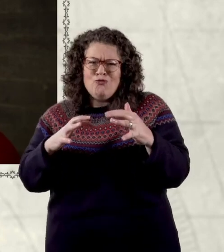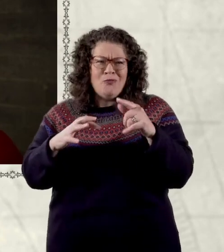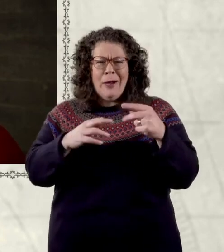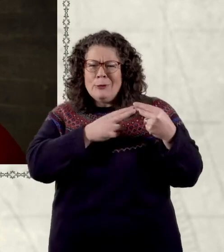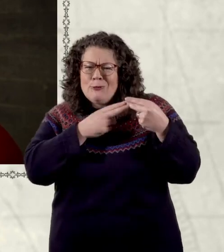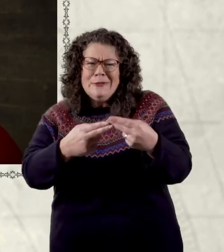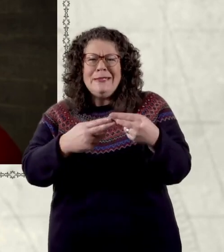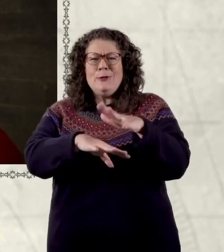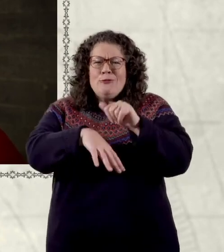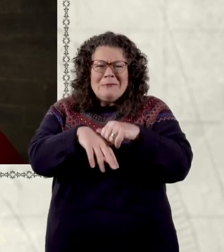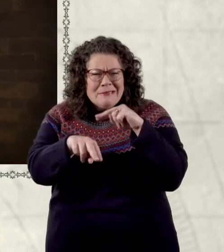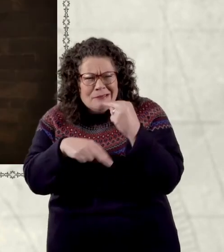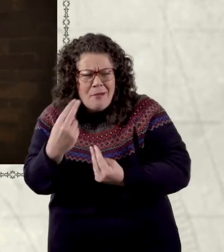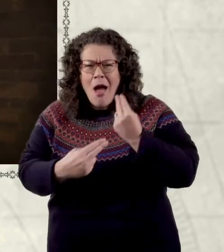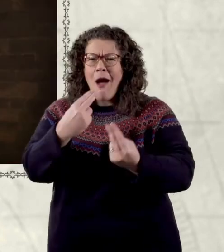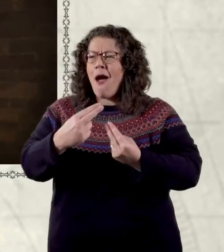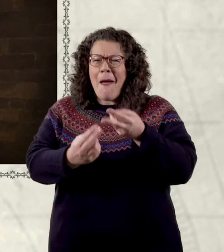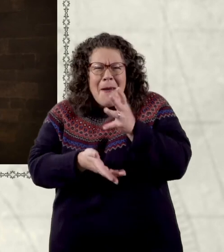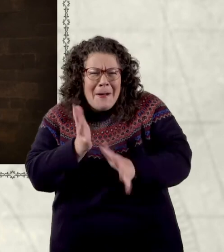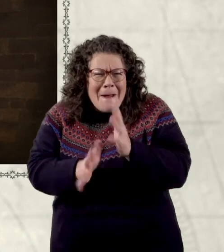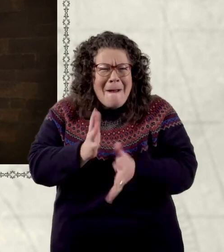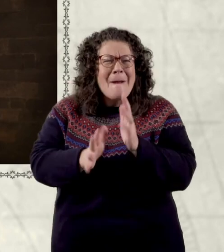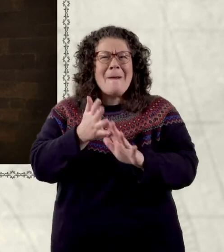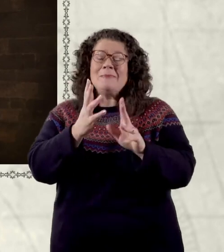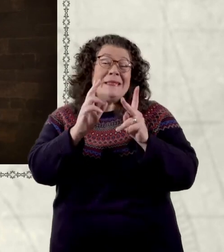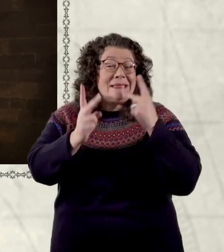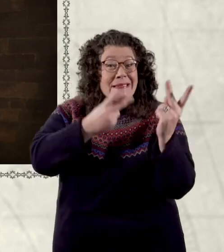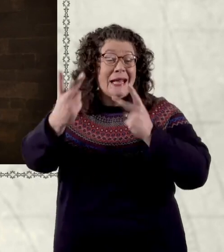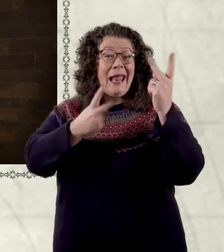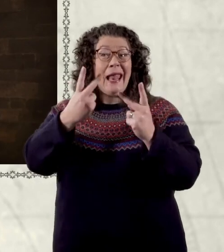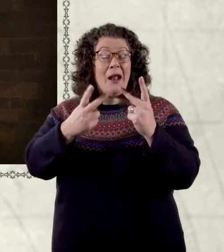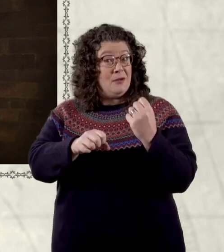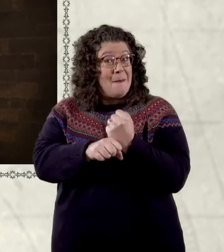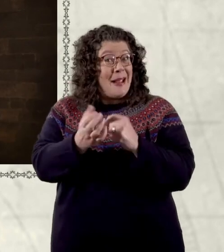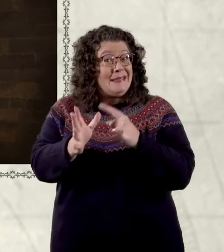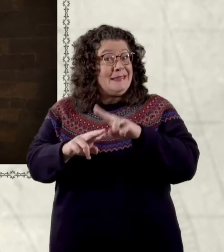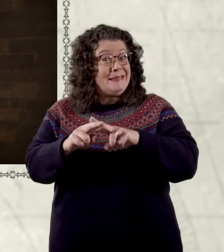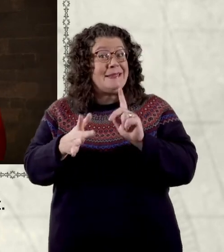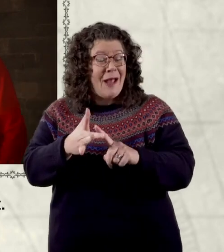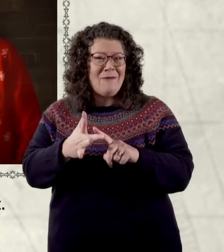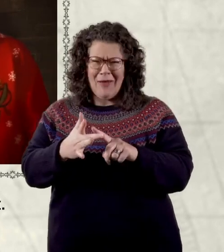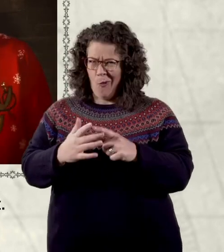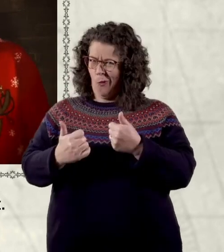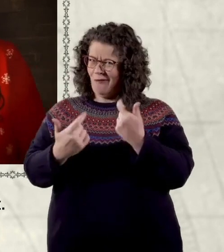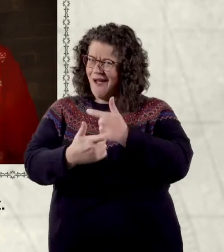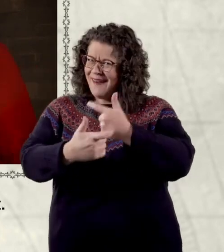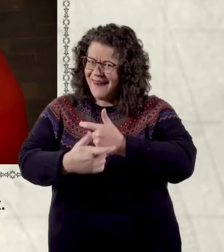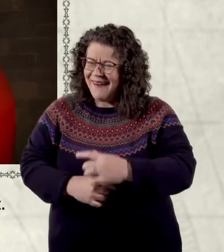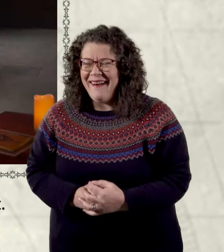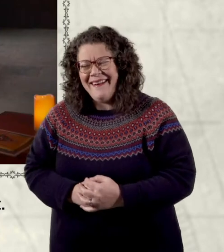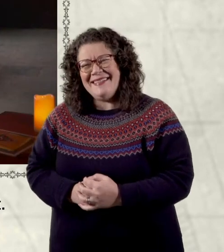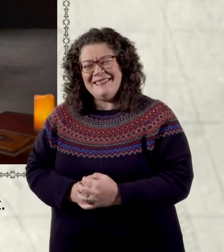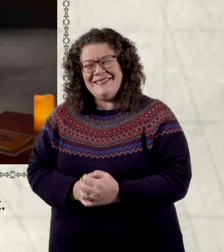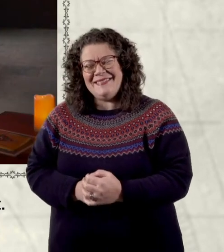wedyn chwarae gemau, canu caneuon, a gwneud taffi. Nawr, mae hwnna'n swnio fel lot o